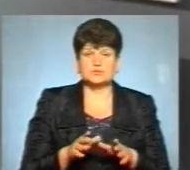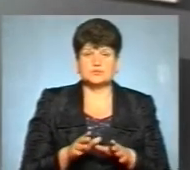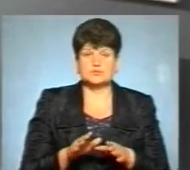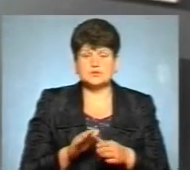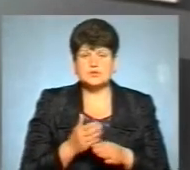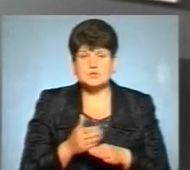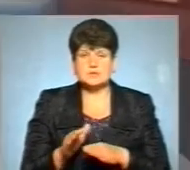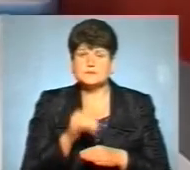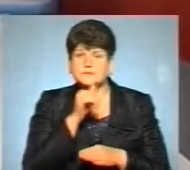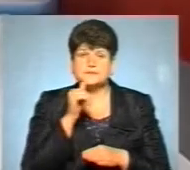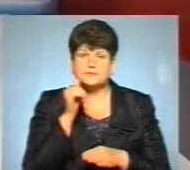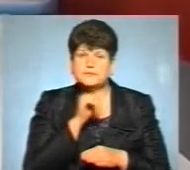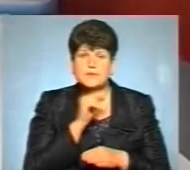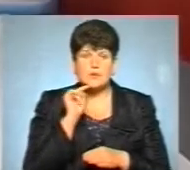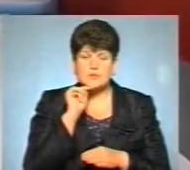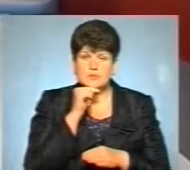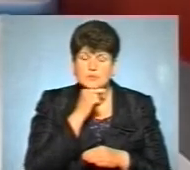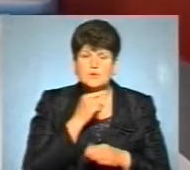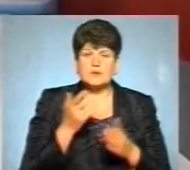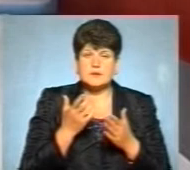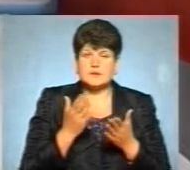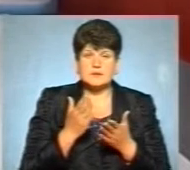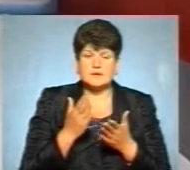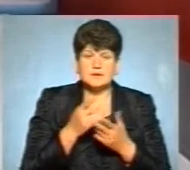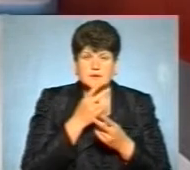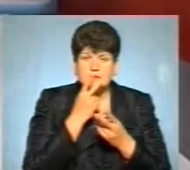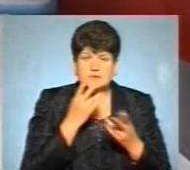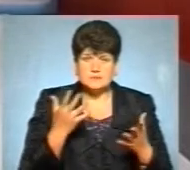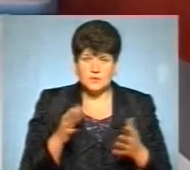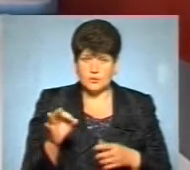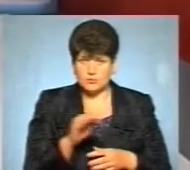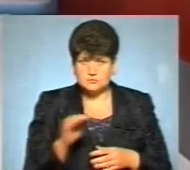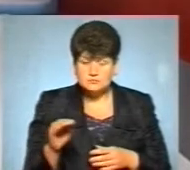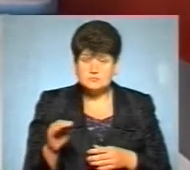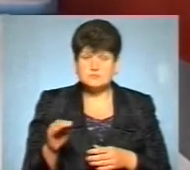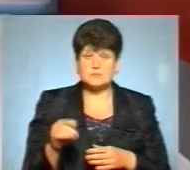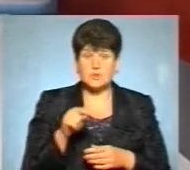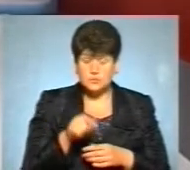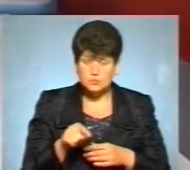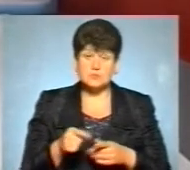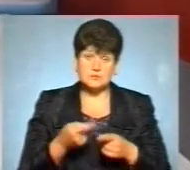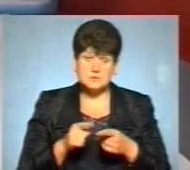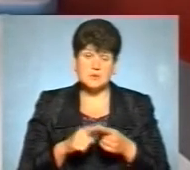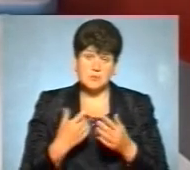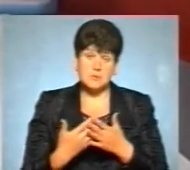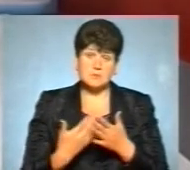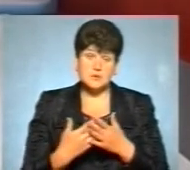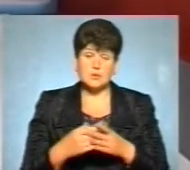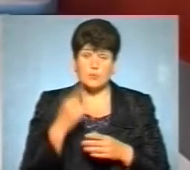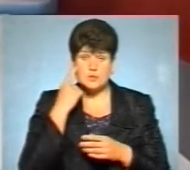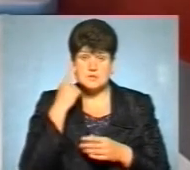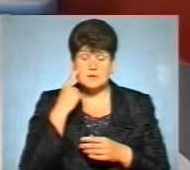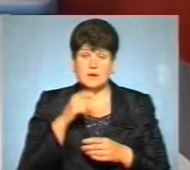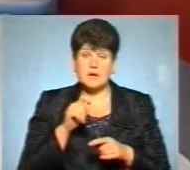або економіки, яка не є в офіційній площині. І тут вона десь приблизно, по оцінках експертів,